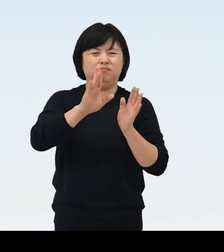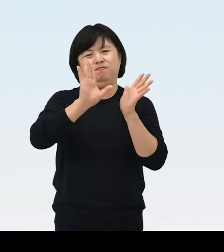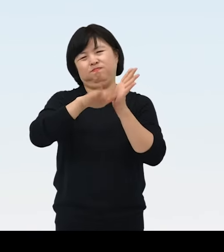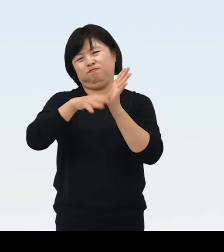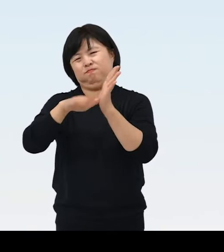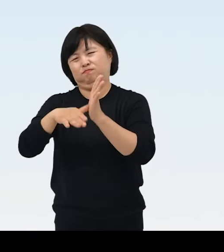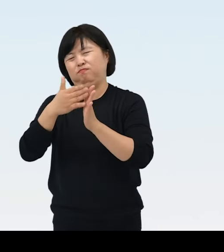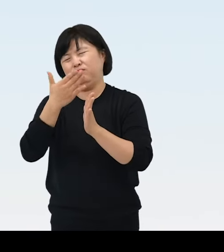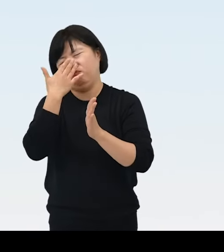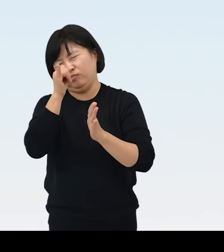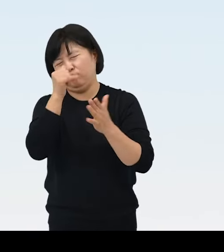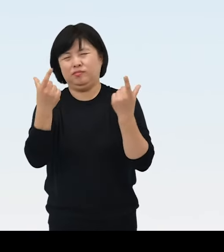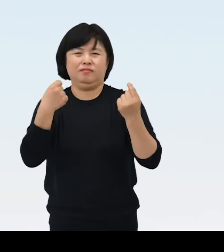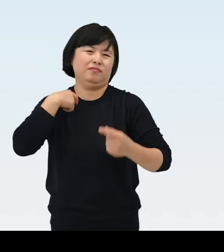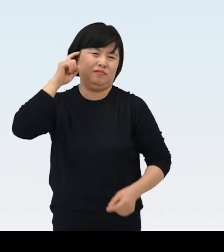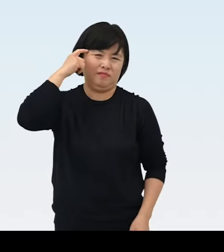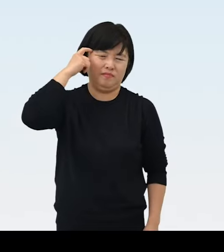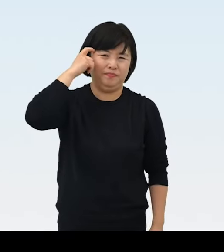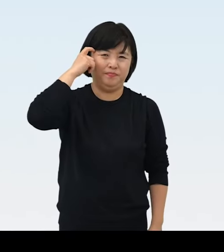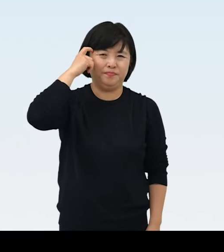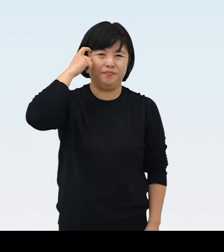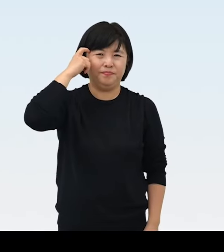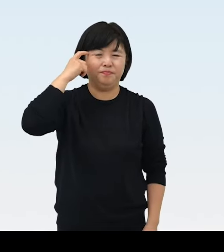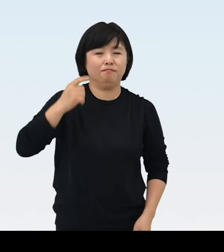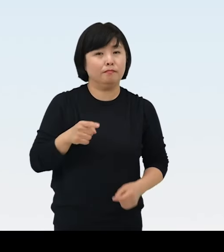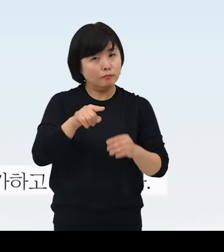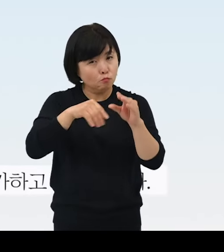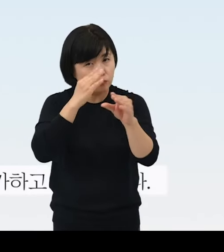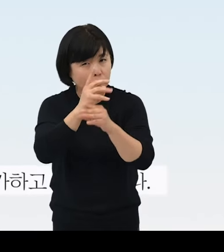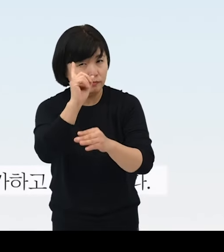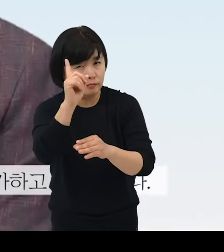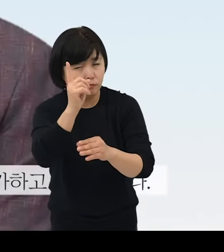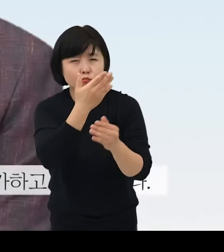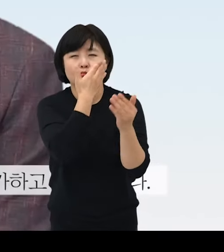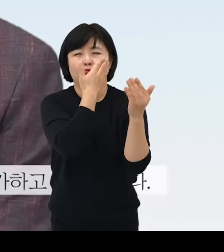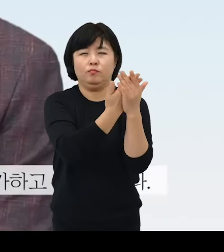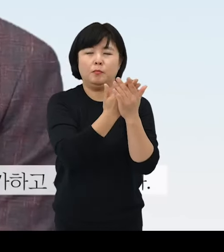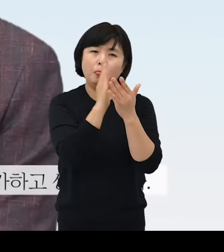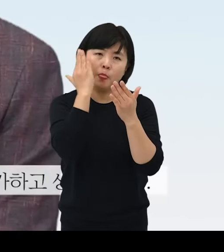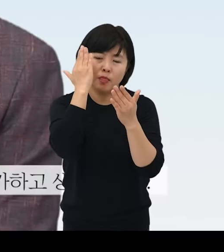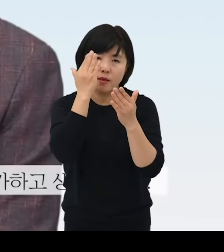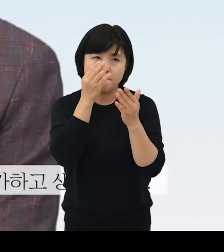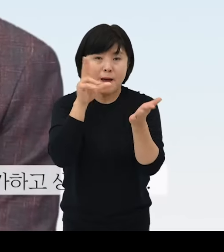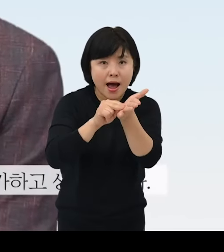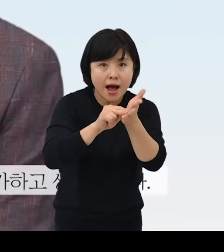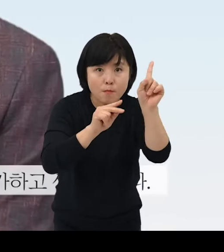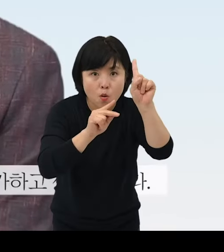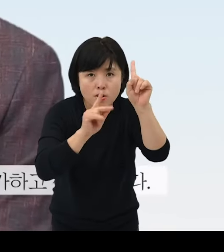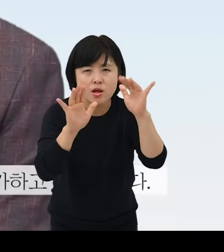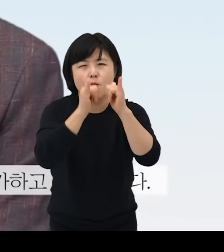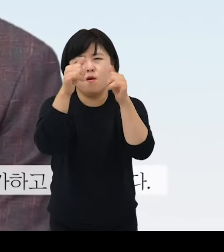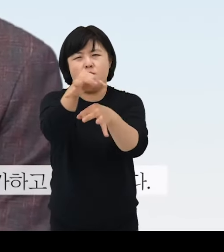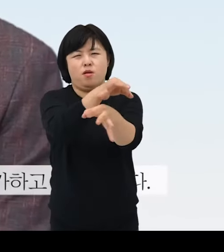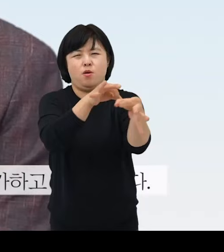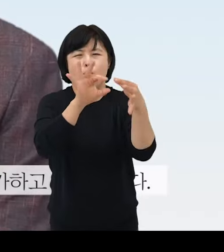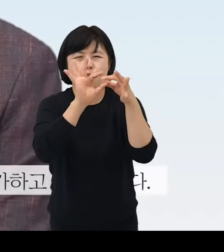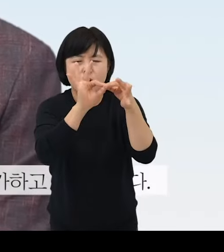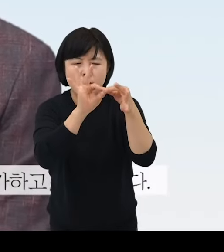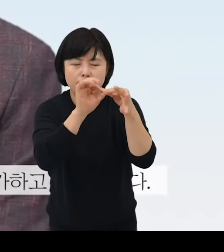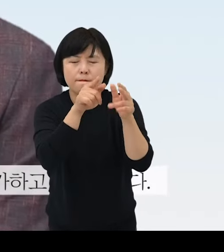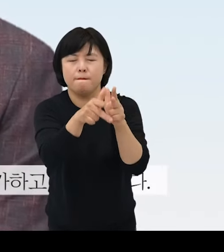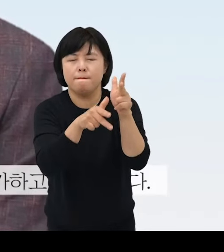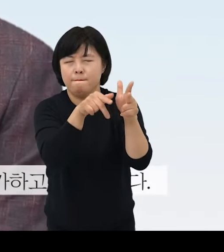만들어내는 그것이 더 큰 경우가 종종 있지 않았나 생각하고요. 그중에 저는 하나의 중요한 최근의 이슈가 바로 이 사회적